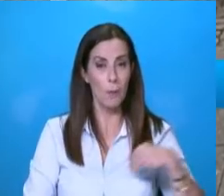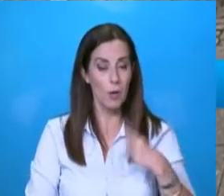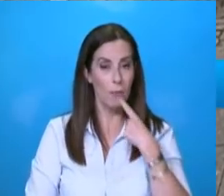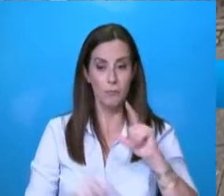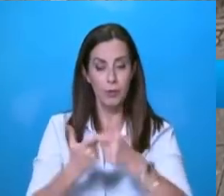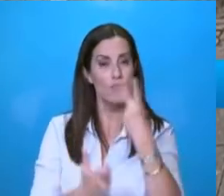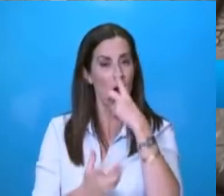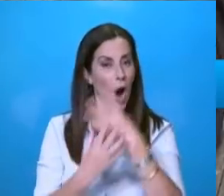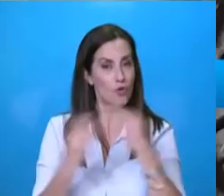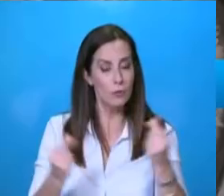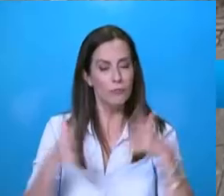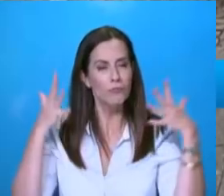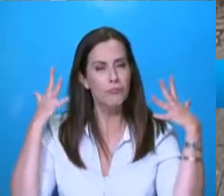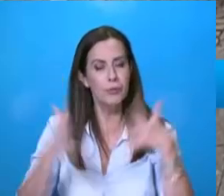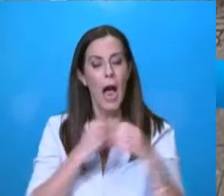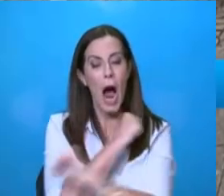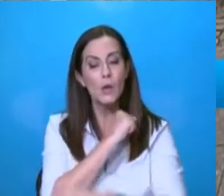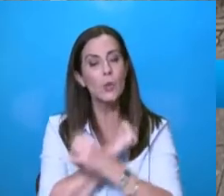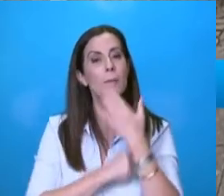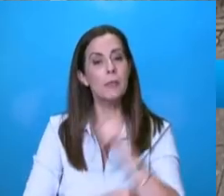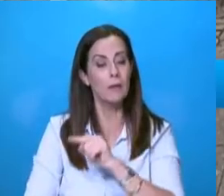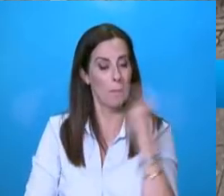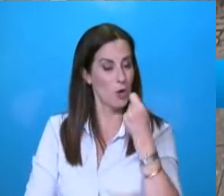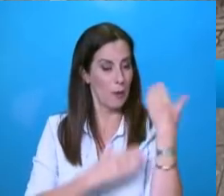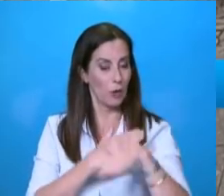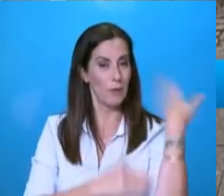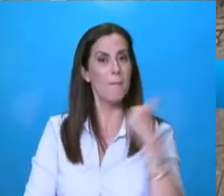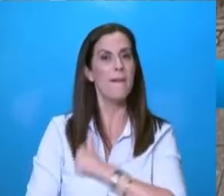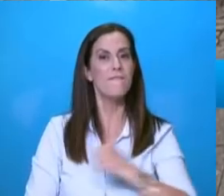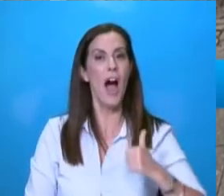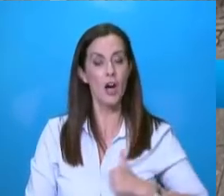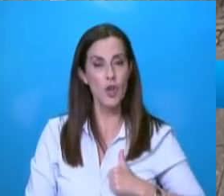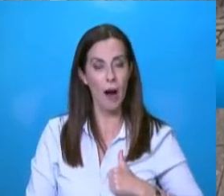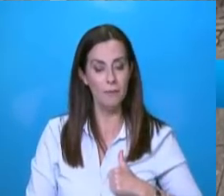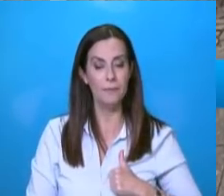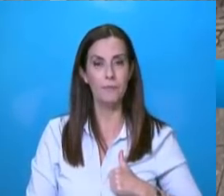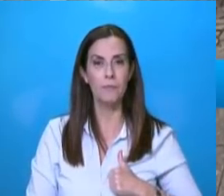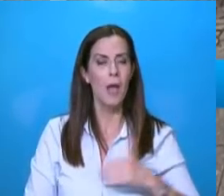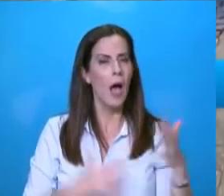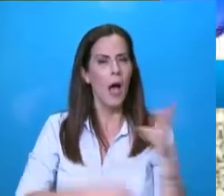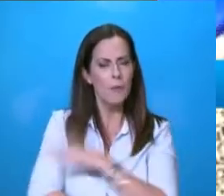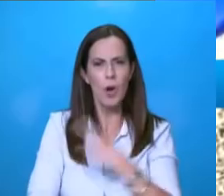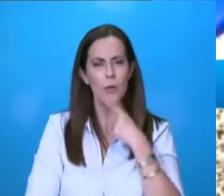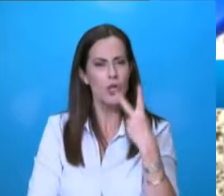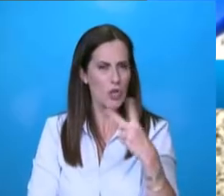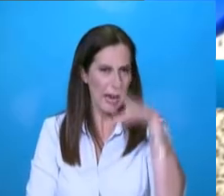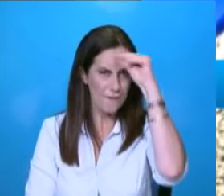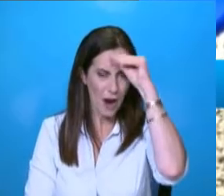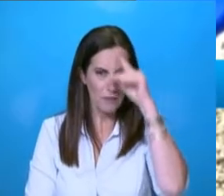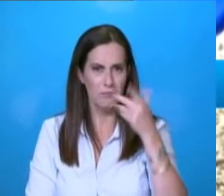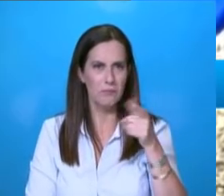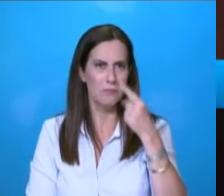יצרה שני חשודים בתקיפה של הסטודנטים הישראלים בשבת האחרונה בוורשה שבפולין. על פי המשטרה מדובר בשני גברים,